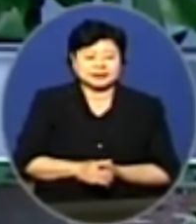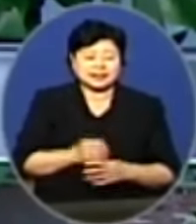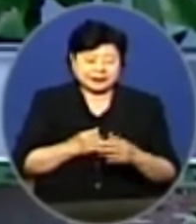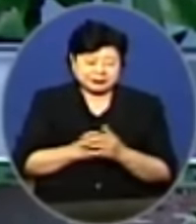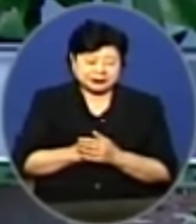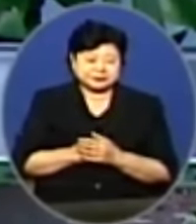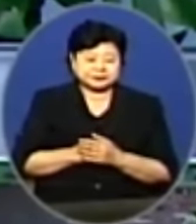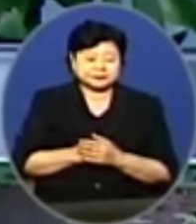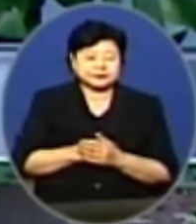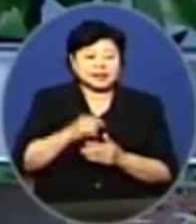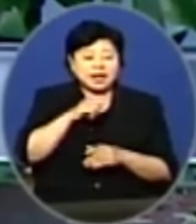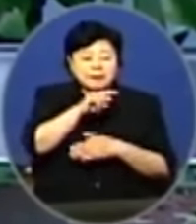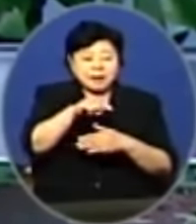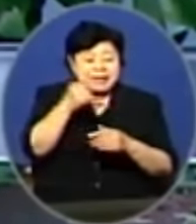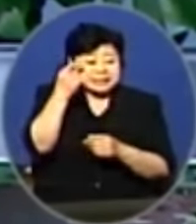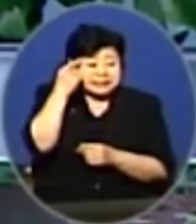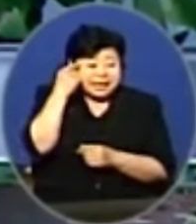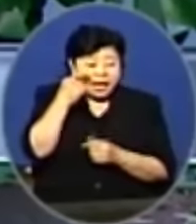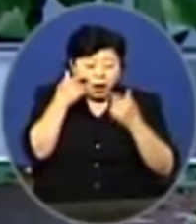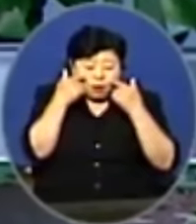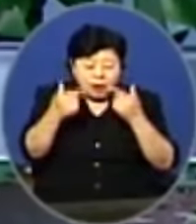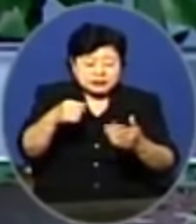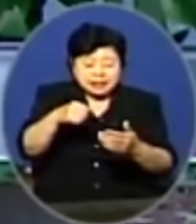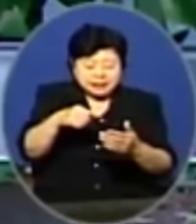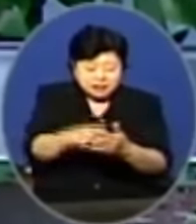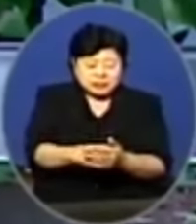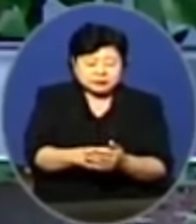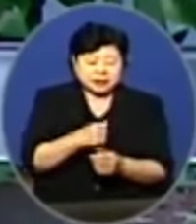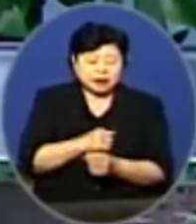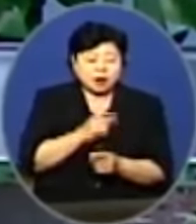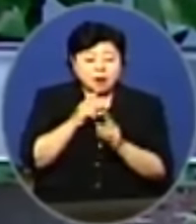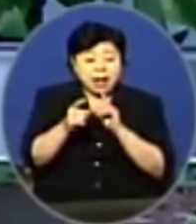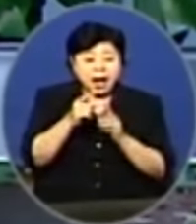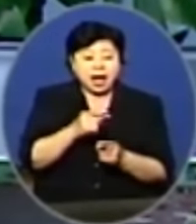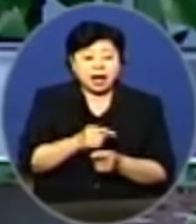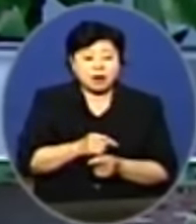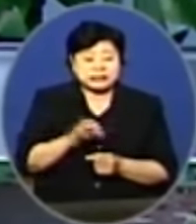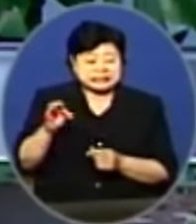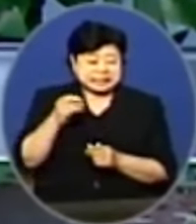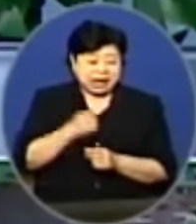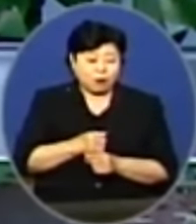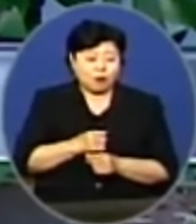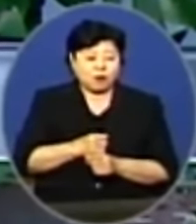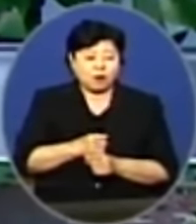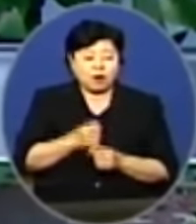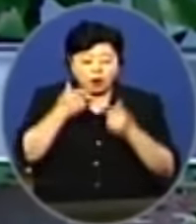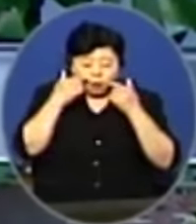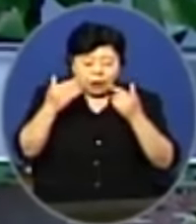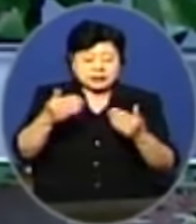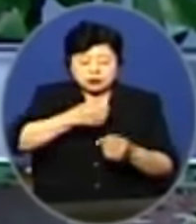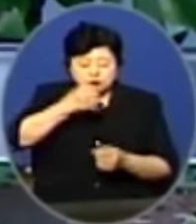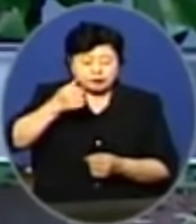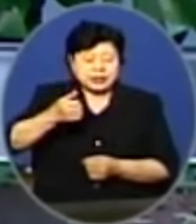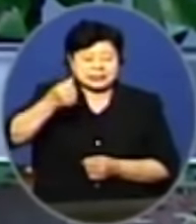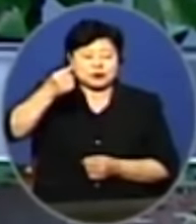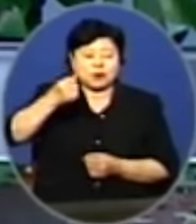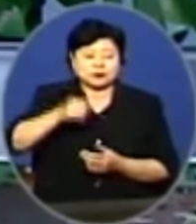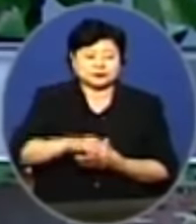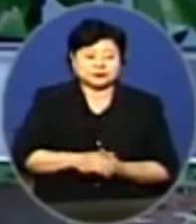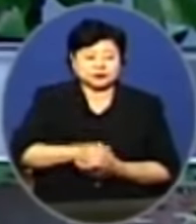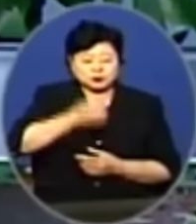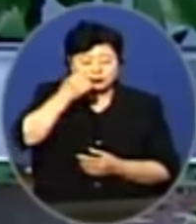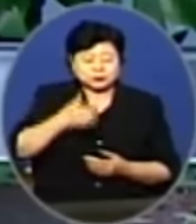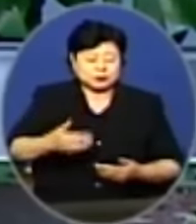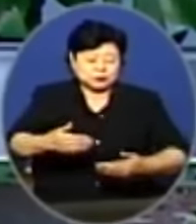그러므로 마음의 생각이 확고한 결심을 했다고 말로서 시인하고 확실한 꿈을 띄워서